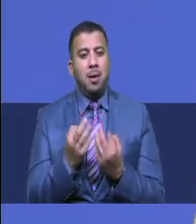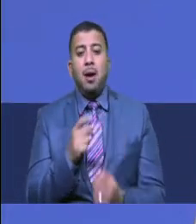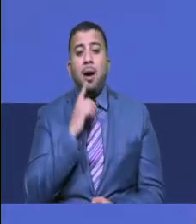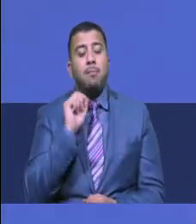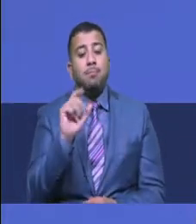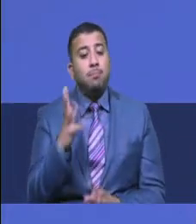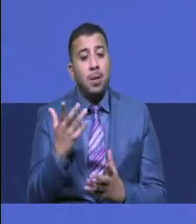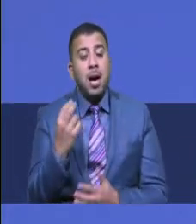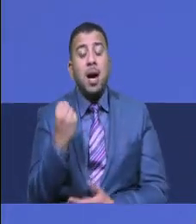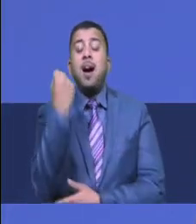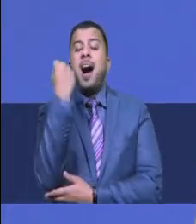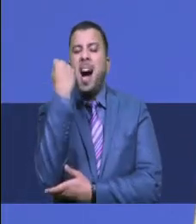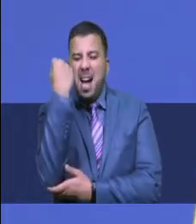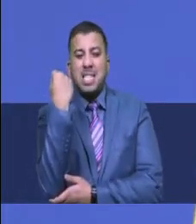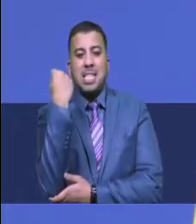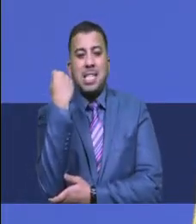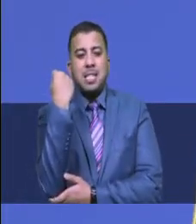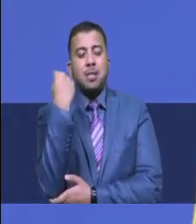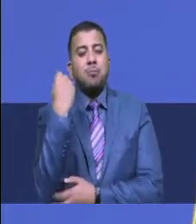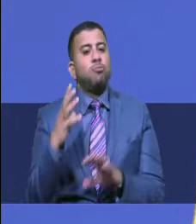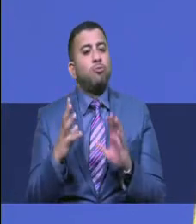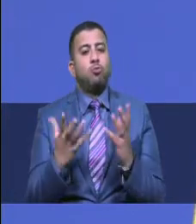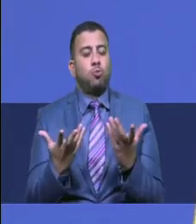فليؤسس على